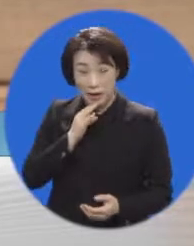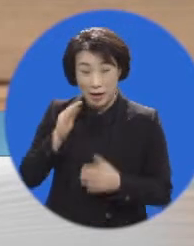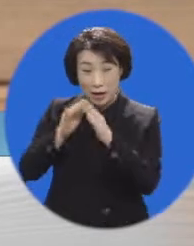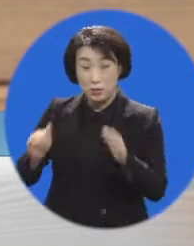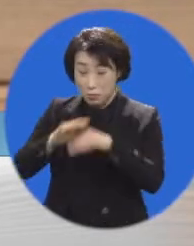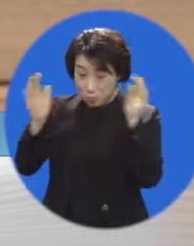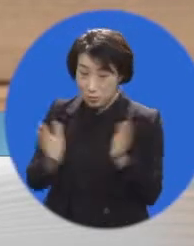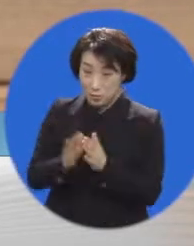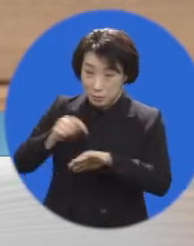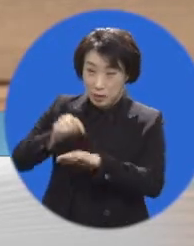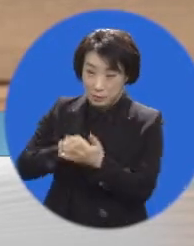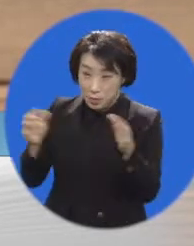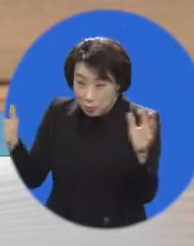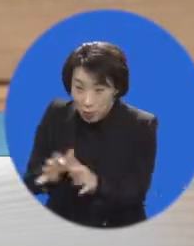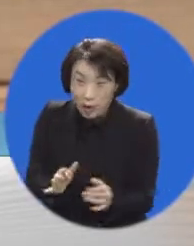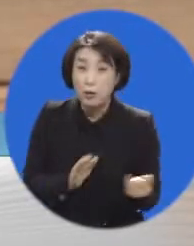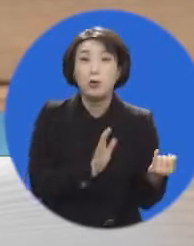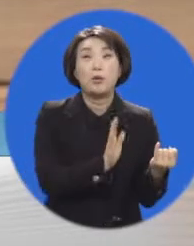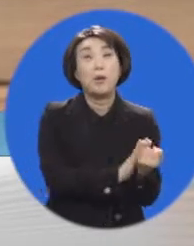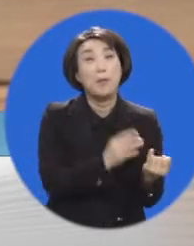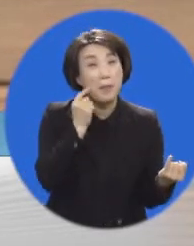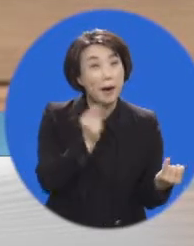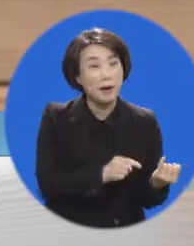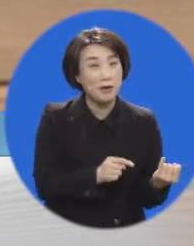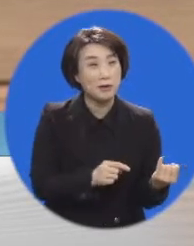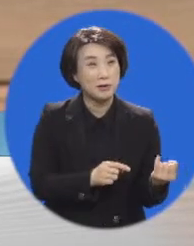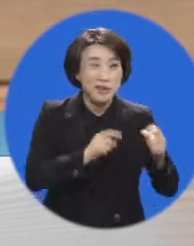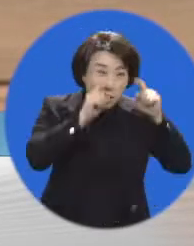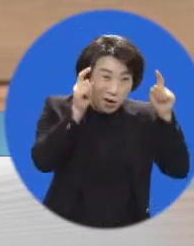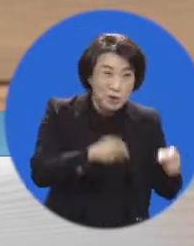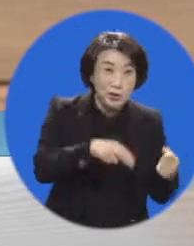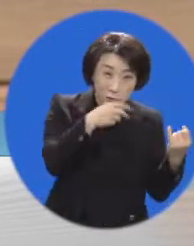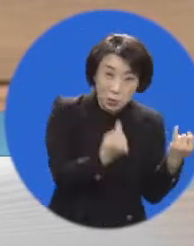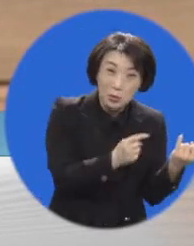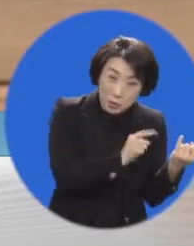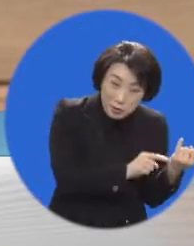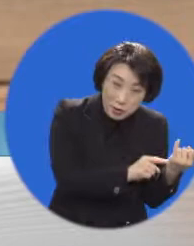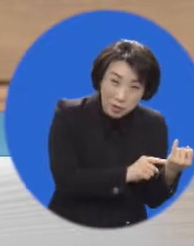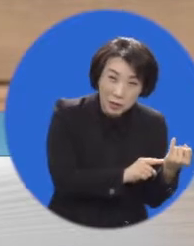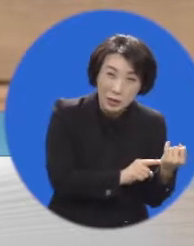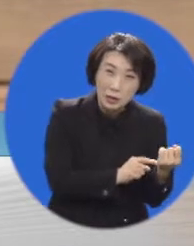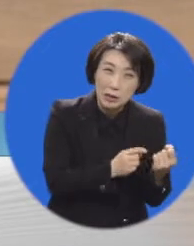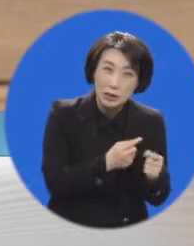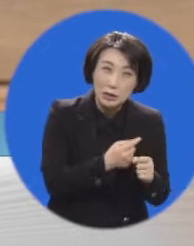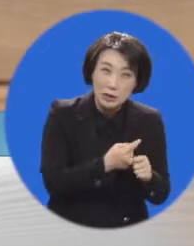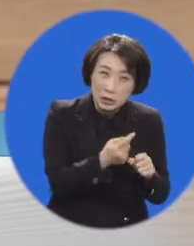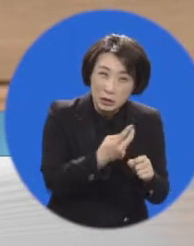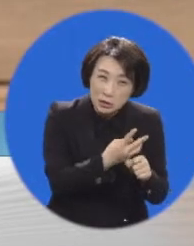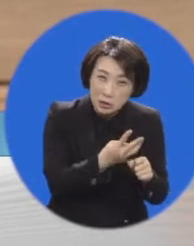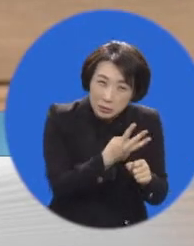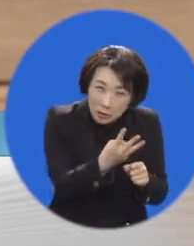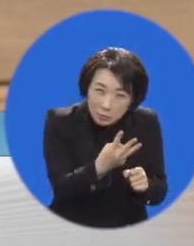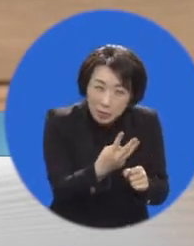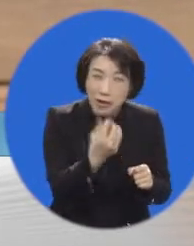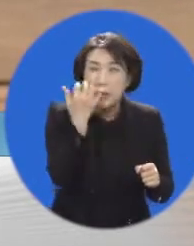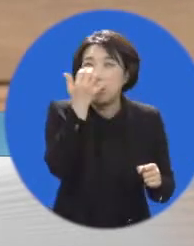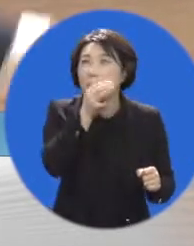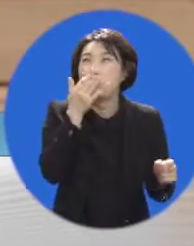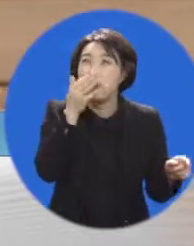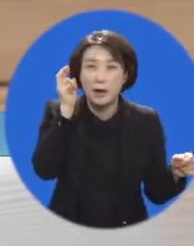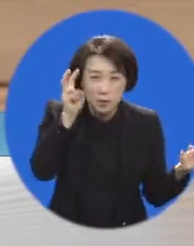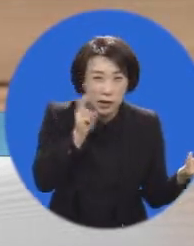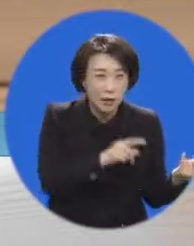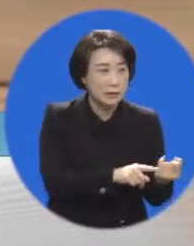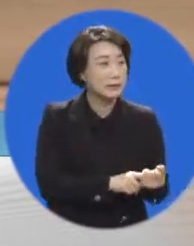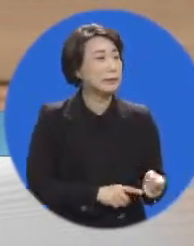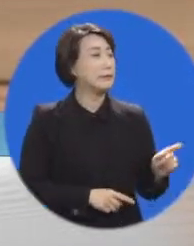앞에서 그렇게 하면 아마 아무리 미르는 민우리라도 3년 안에 적응할 겁니다. 내